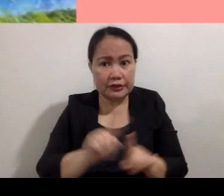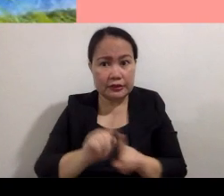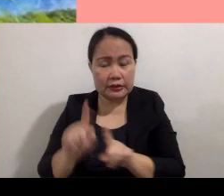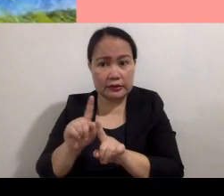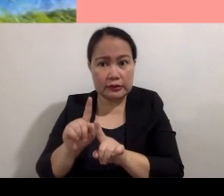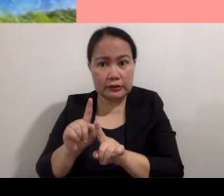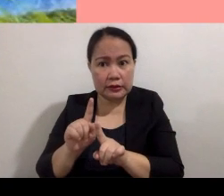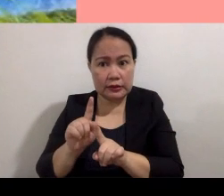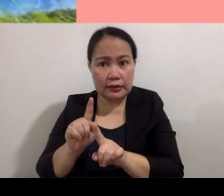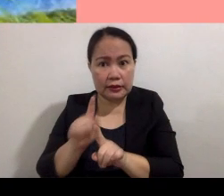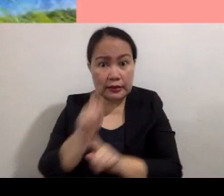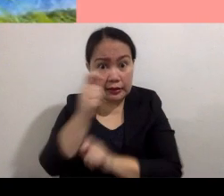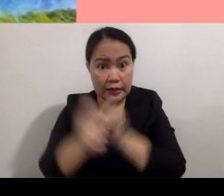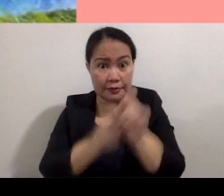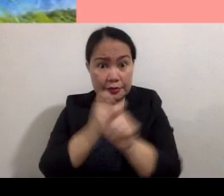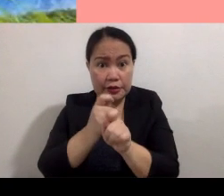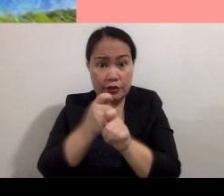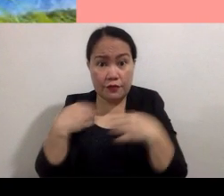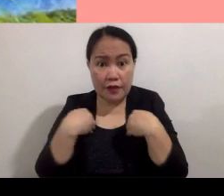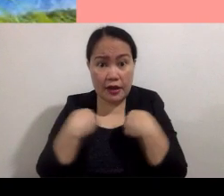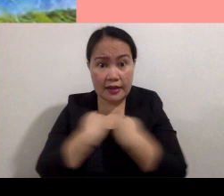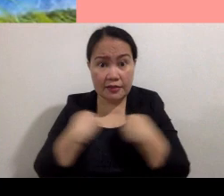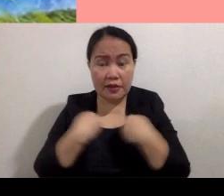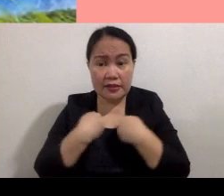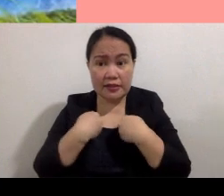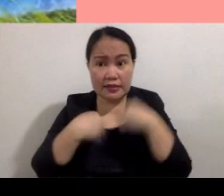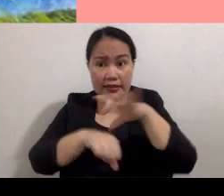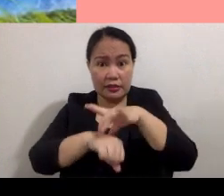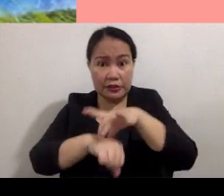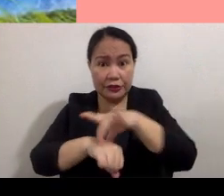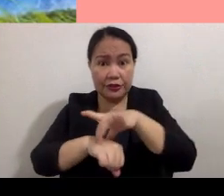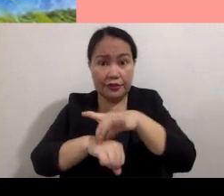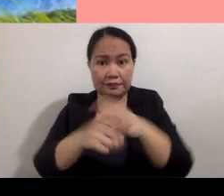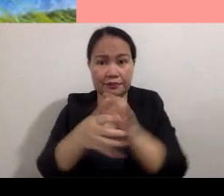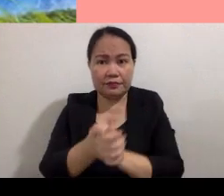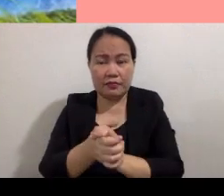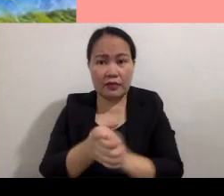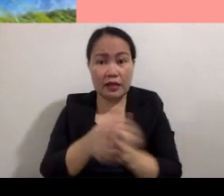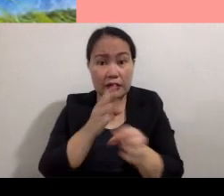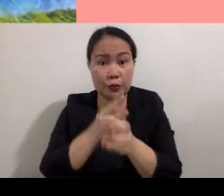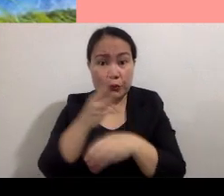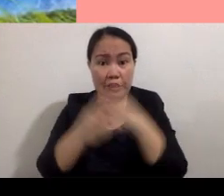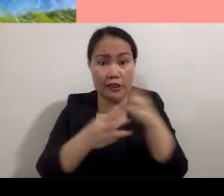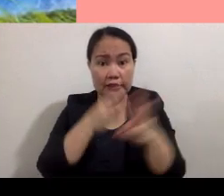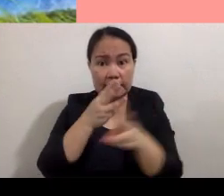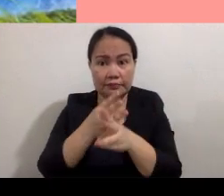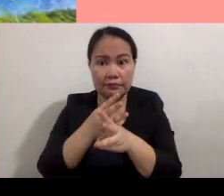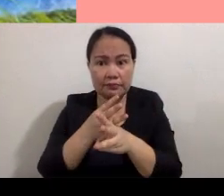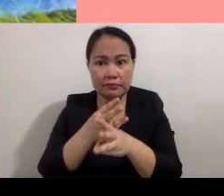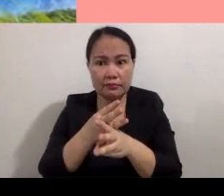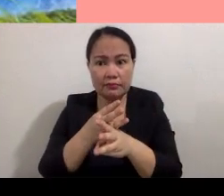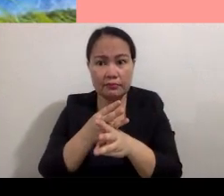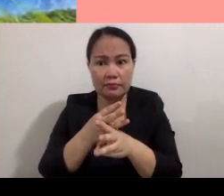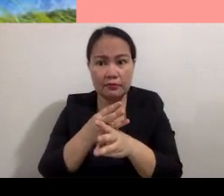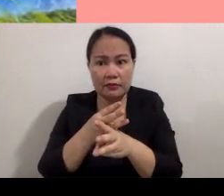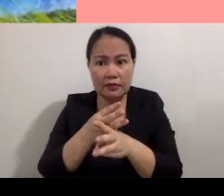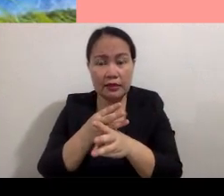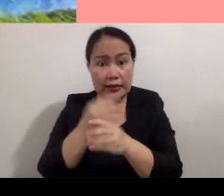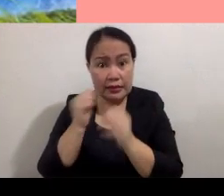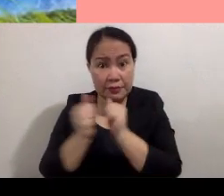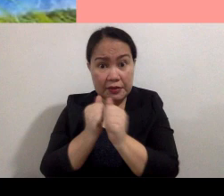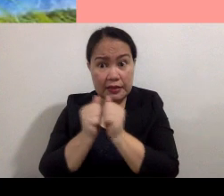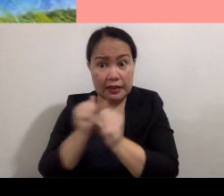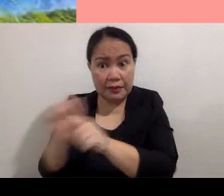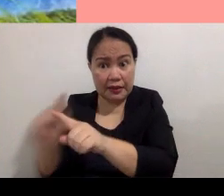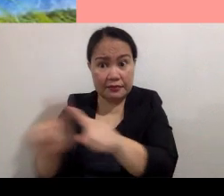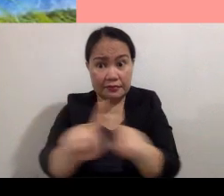May iba't ibang uri ng hayop na nasa globo, nasa mundo. Ito